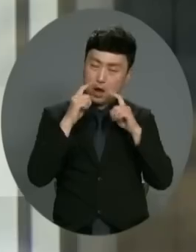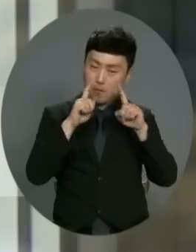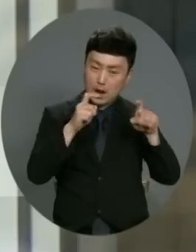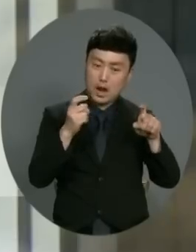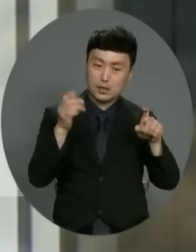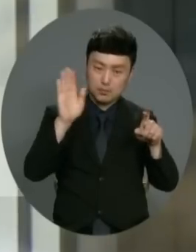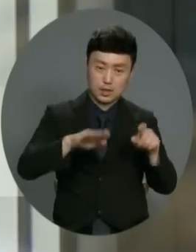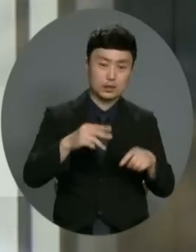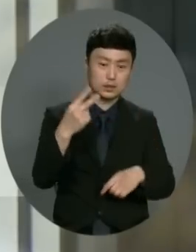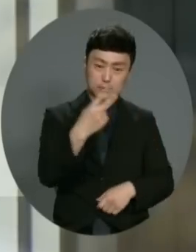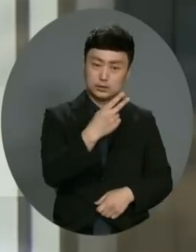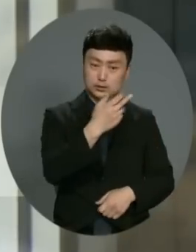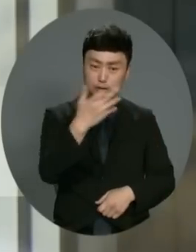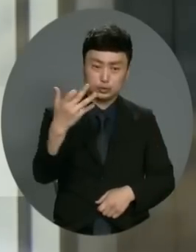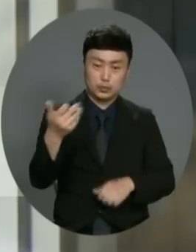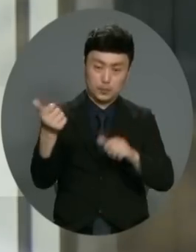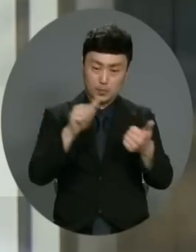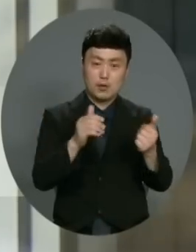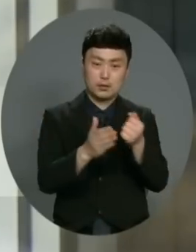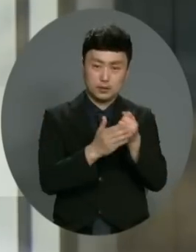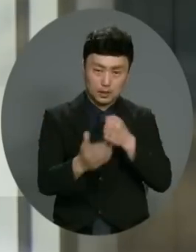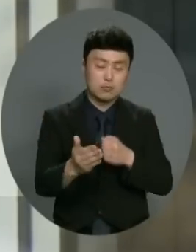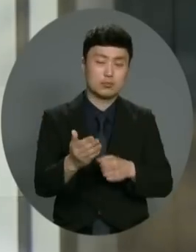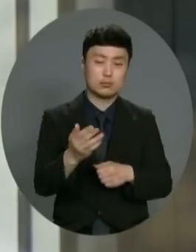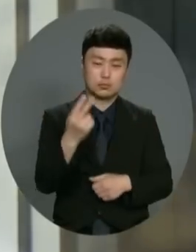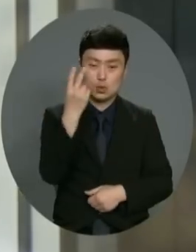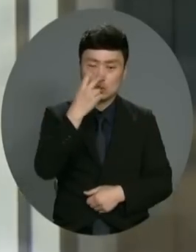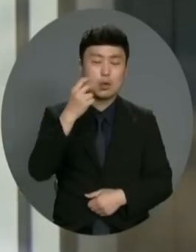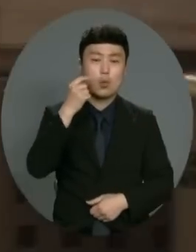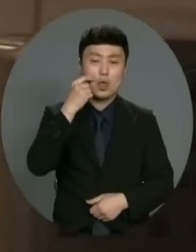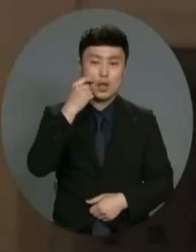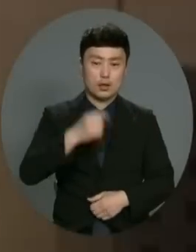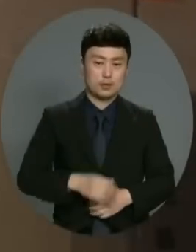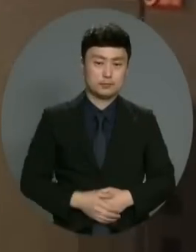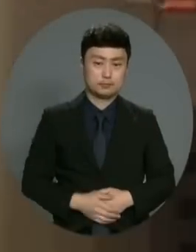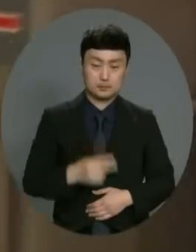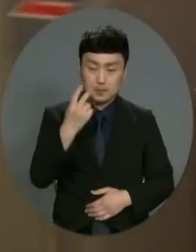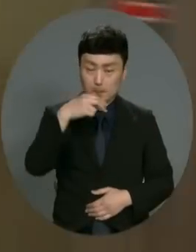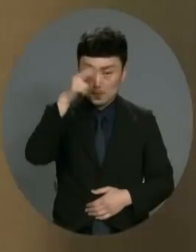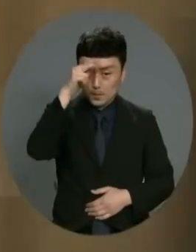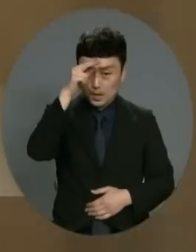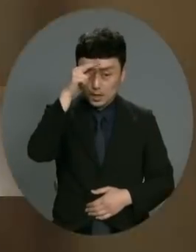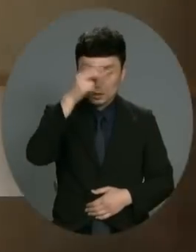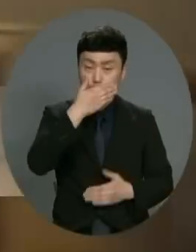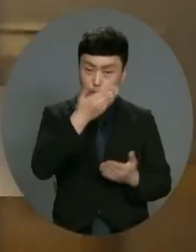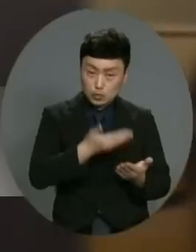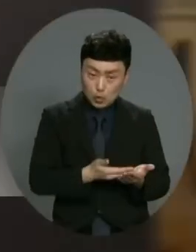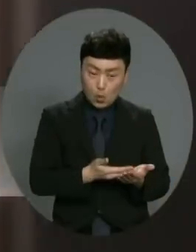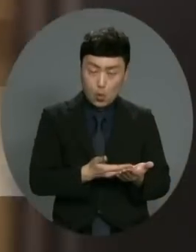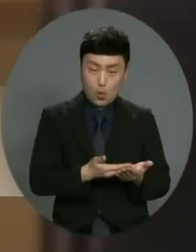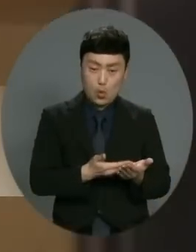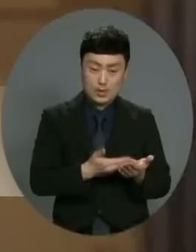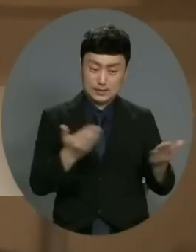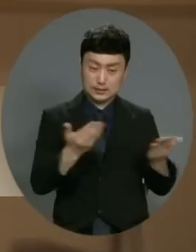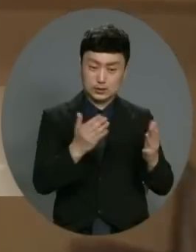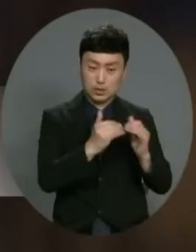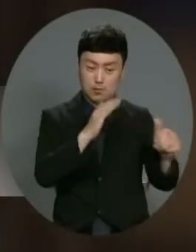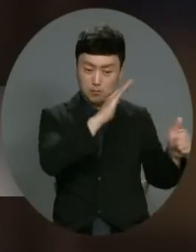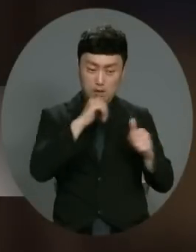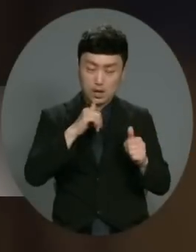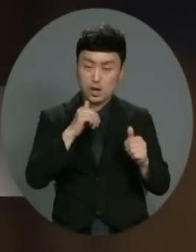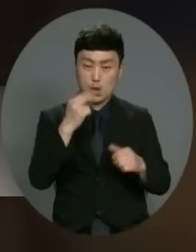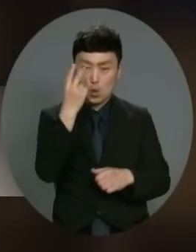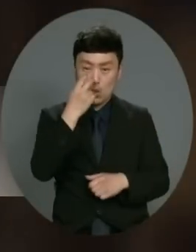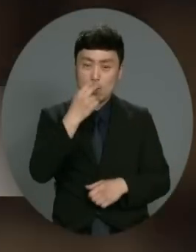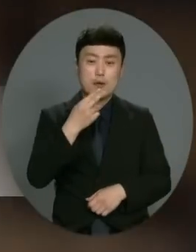사망의 더 이상 수사를 진행할 수 없었다고 설명했습니다 검찰은 핵심 참고인인 동양대 직원을 불러 조사하지